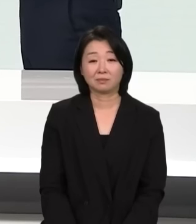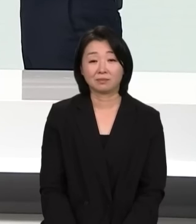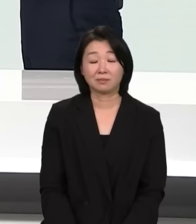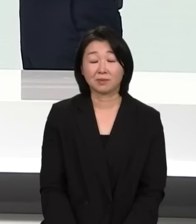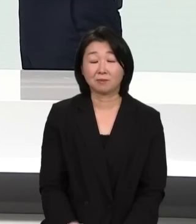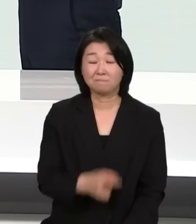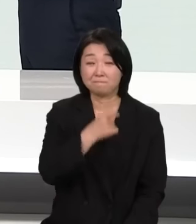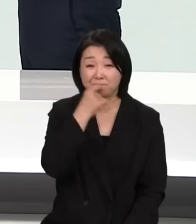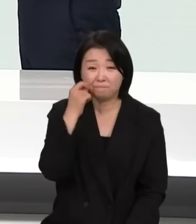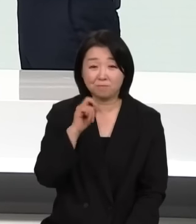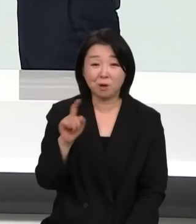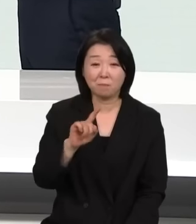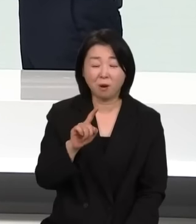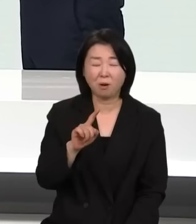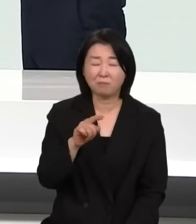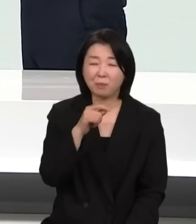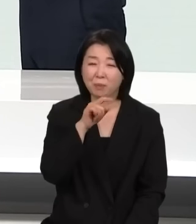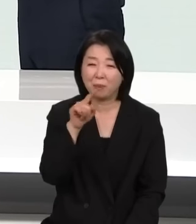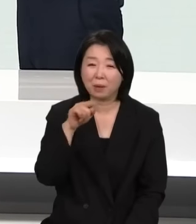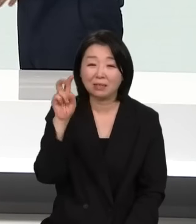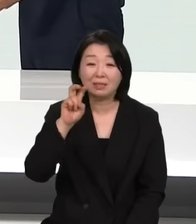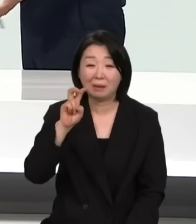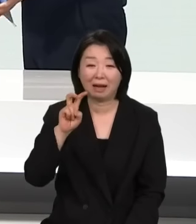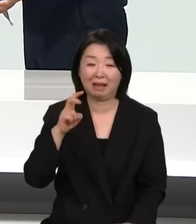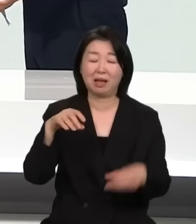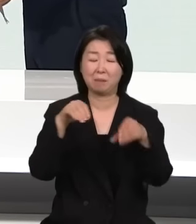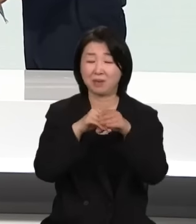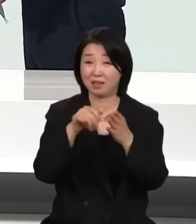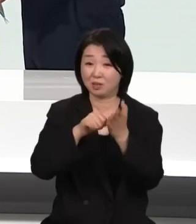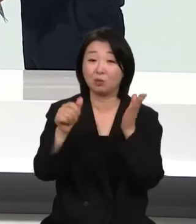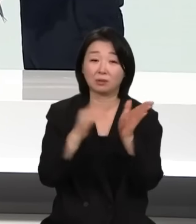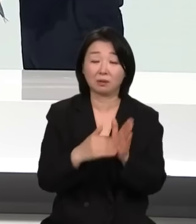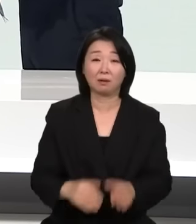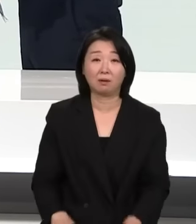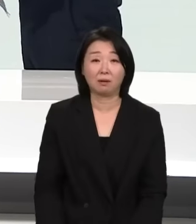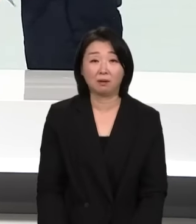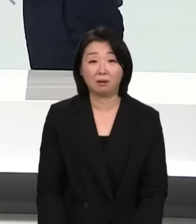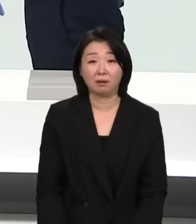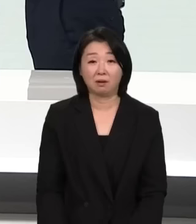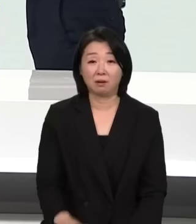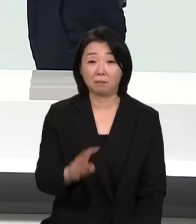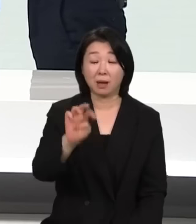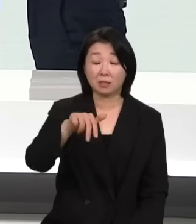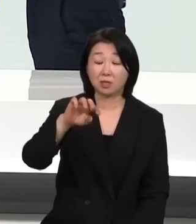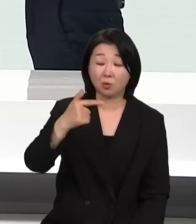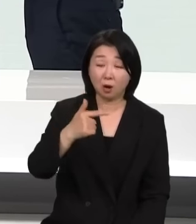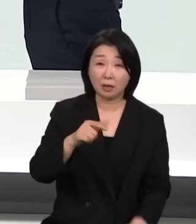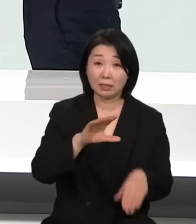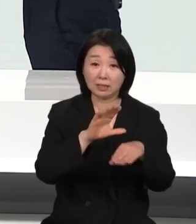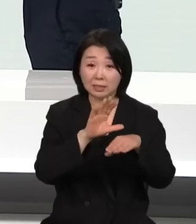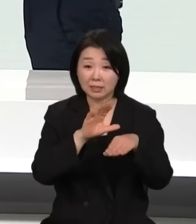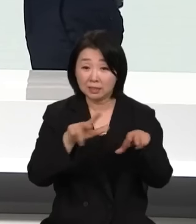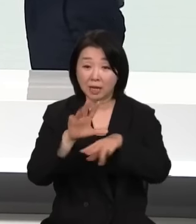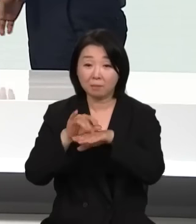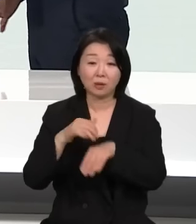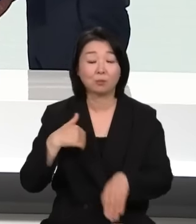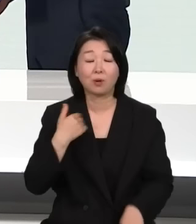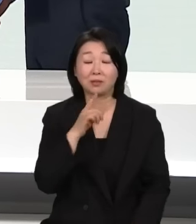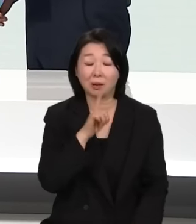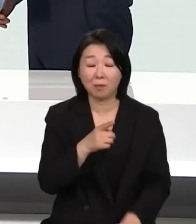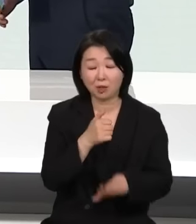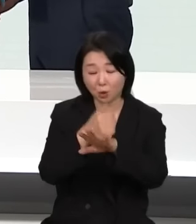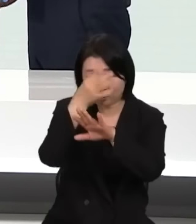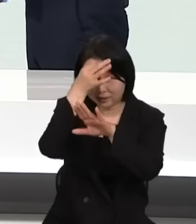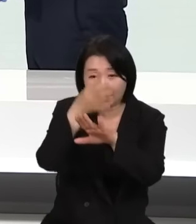무금 처리로 백그라운드 뮤직을 깔았던 것이고요 자 박지원 당선자도 뒤늦게 자신은 생방송을 하는 줄 몰랐다 라고 하면서 일단